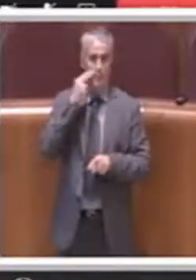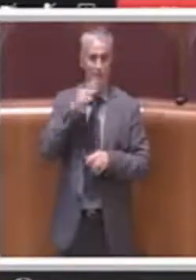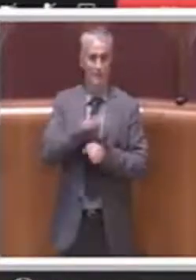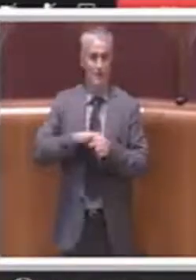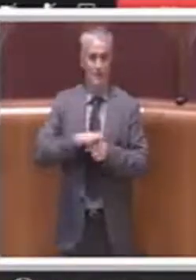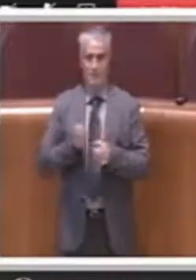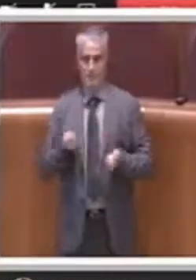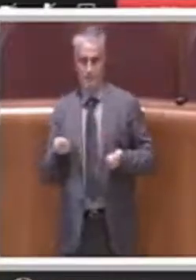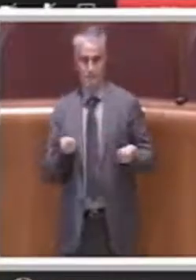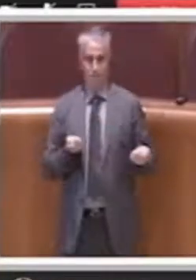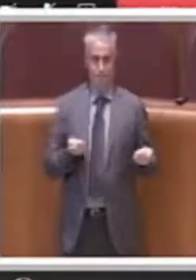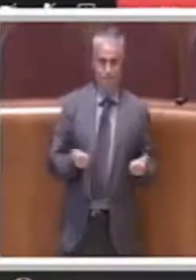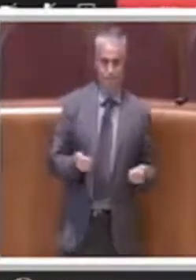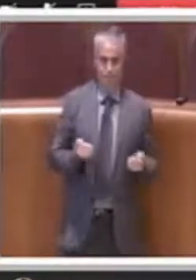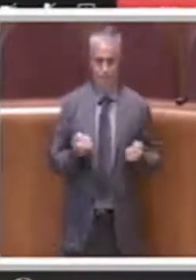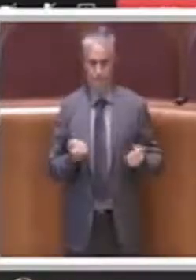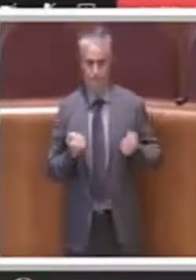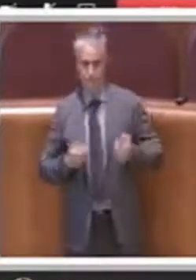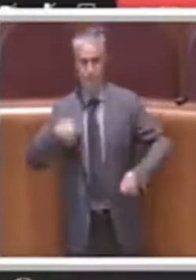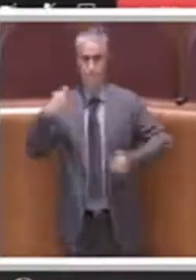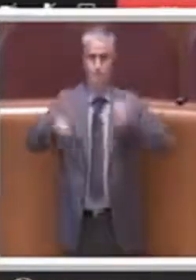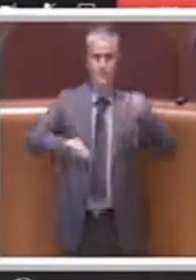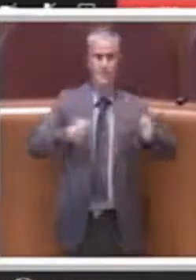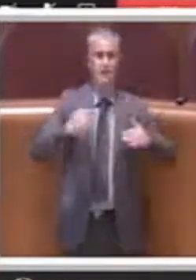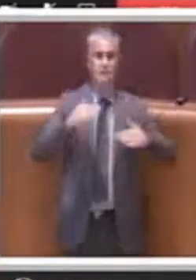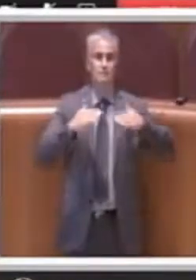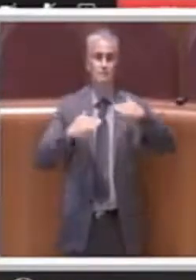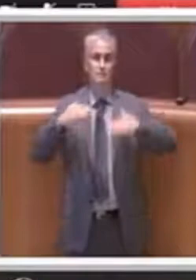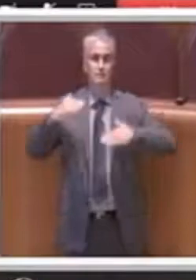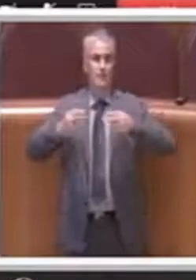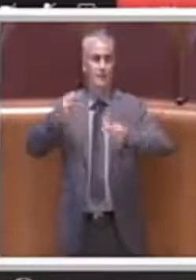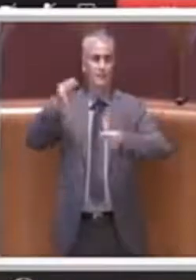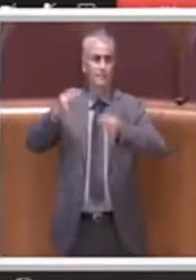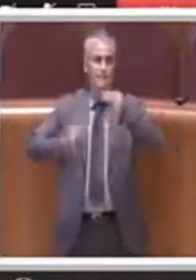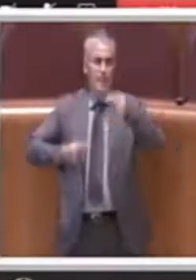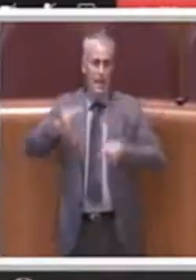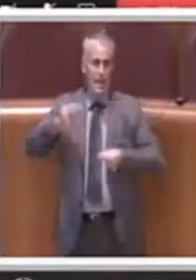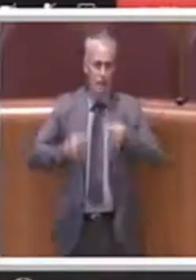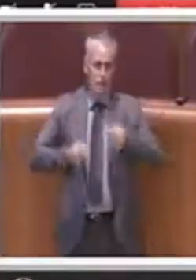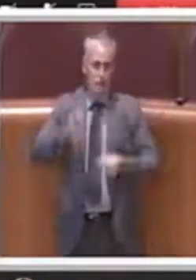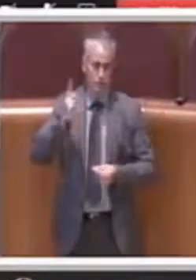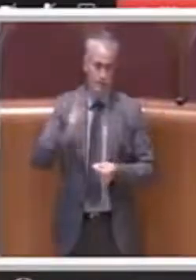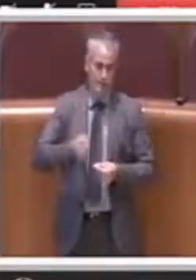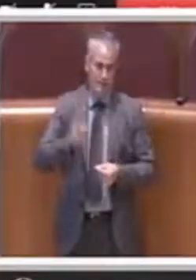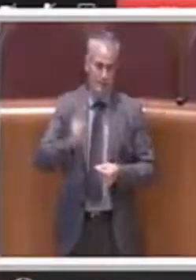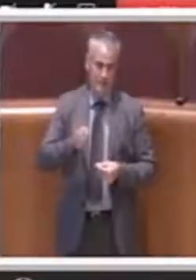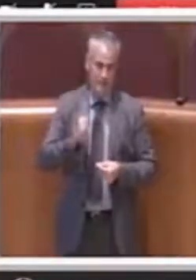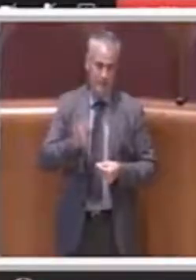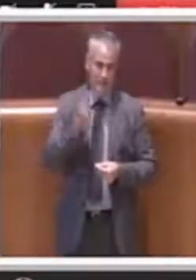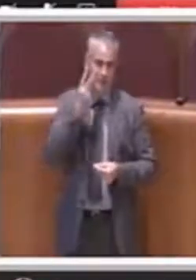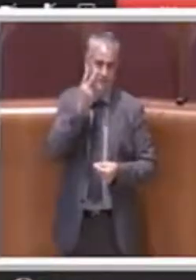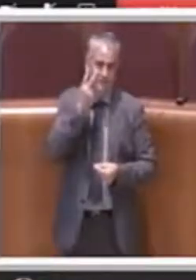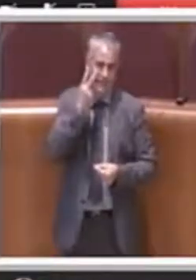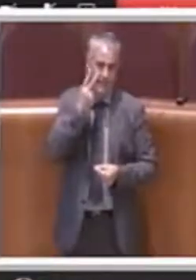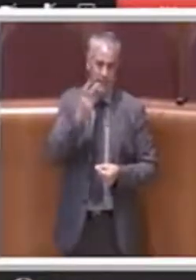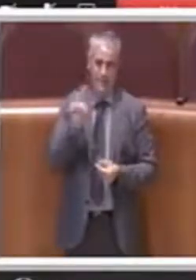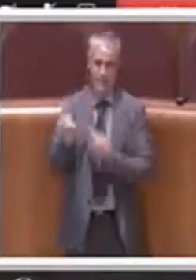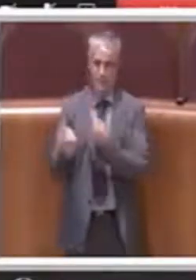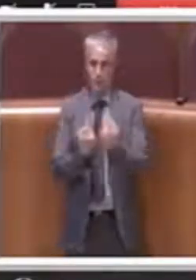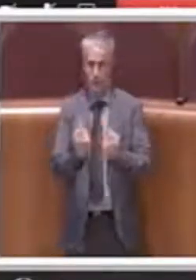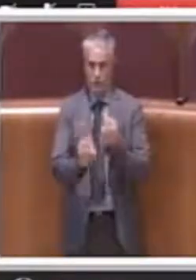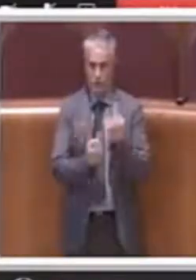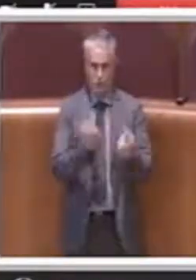la contabilità e la salvaguardia degli equilibri di bilancio devono assolutamente trovare comunque spazio